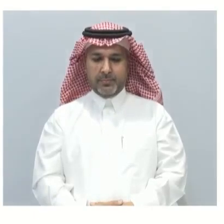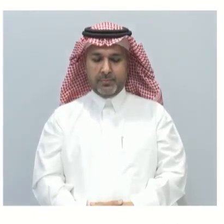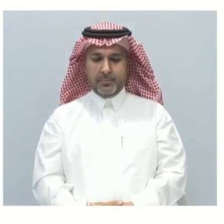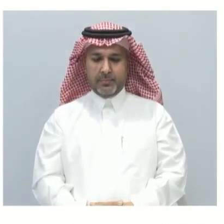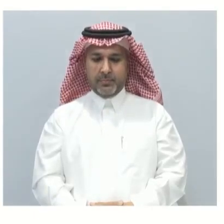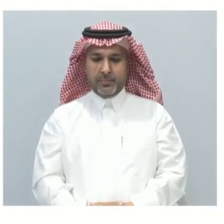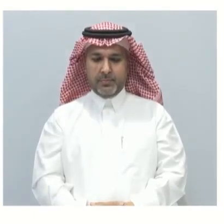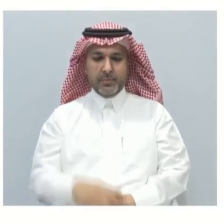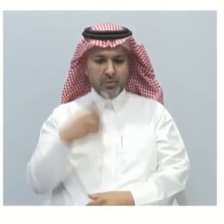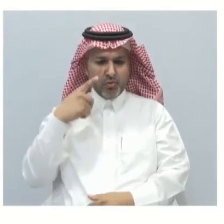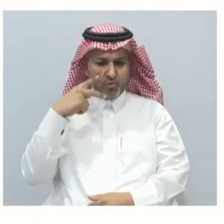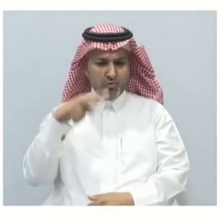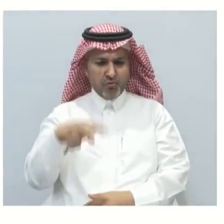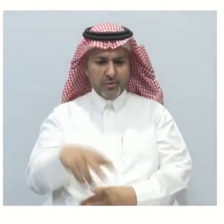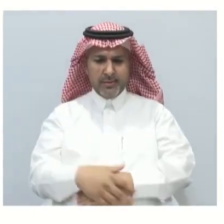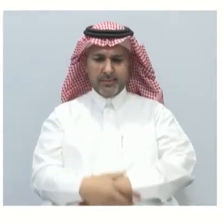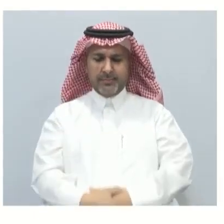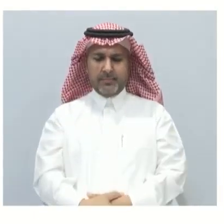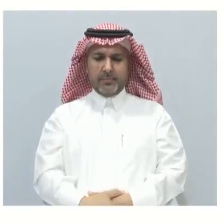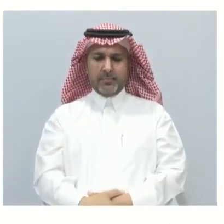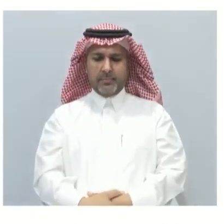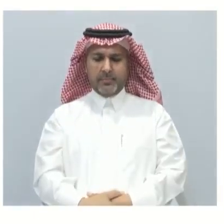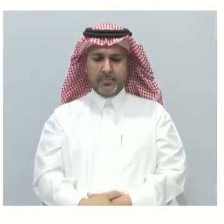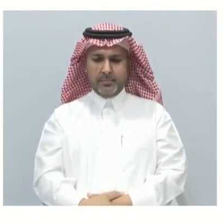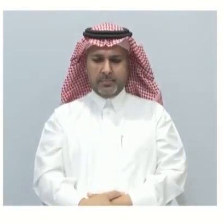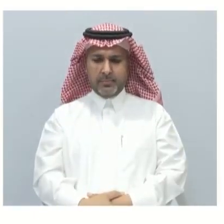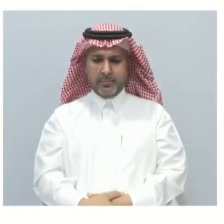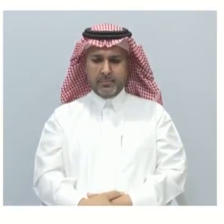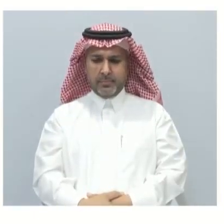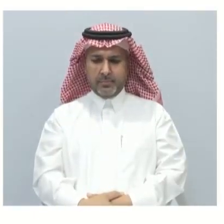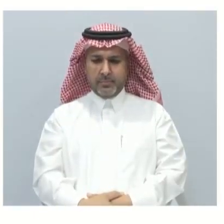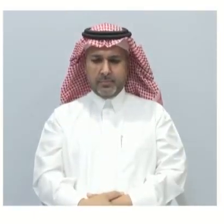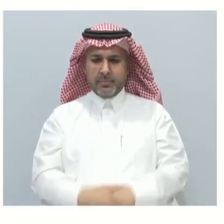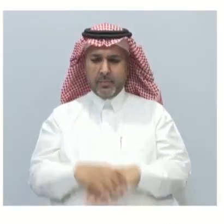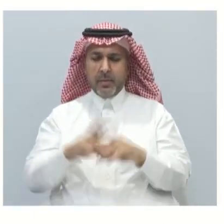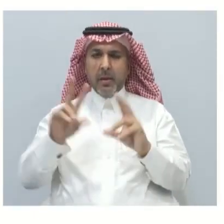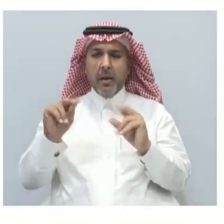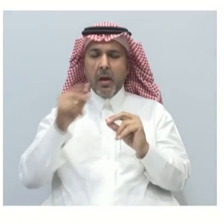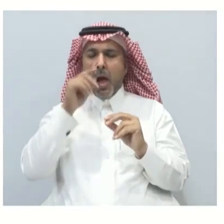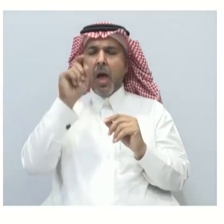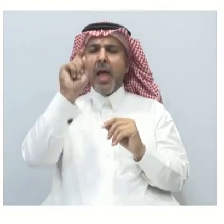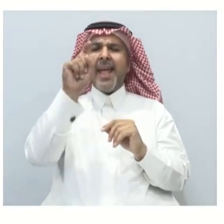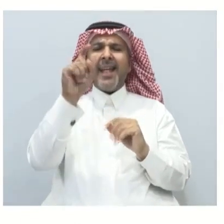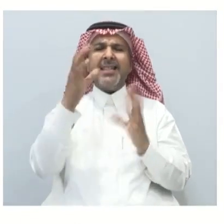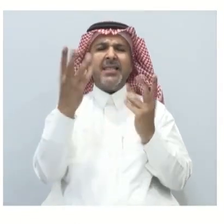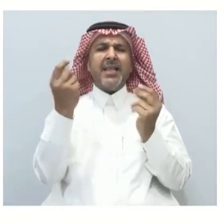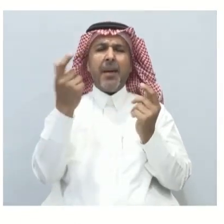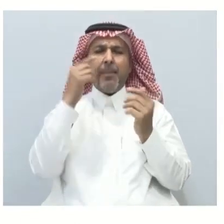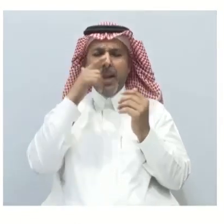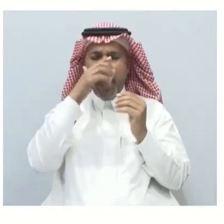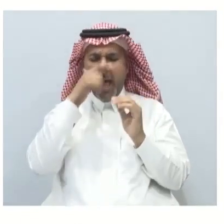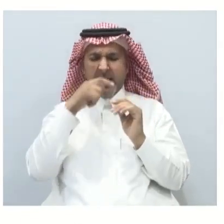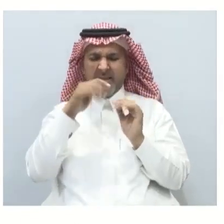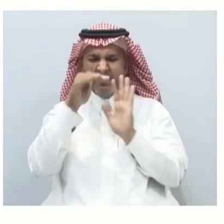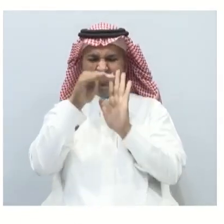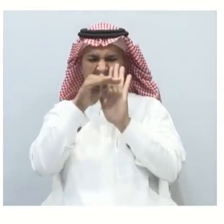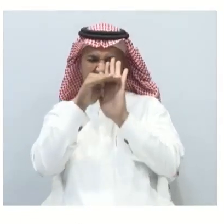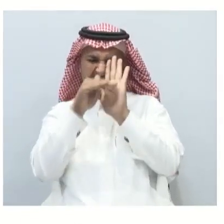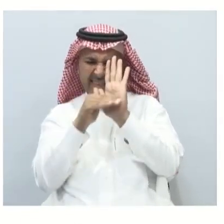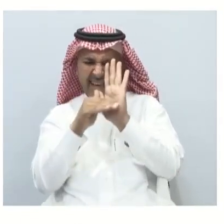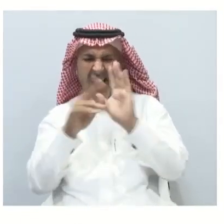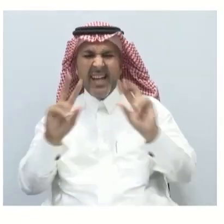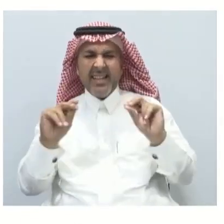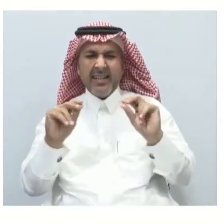لما نجي الان ايها الاخوه الكرام نلاحظ هذه المعادله ابغى اوجد انا قيمه الاكس لازم اوحد الاساس